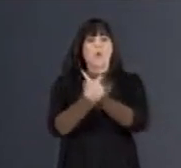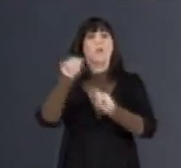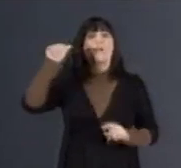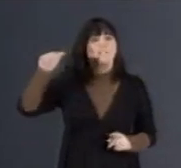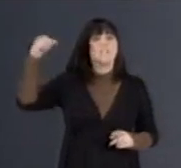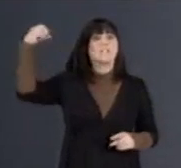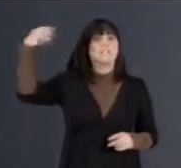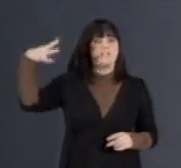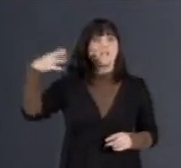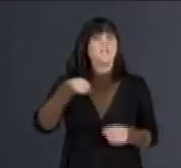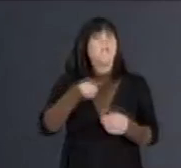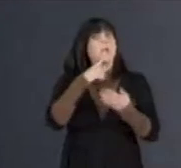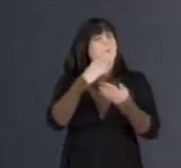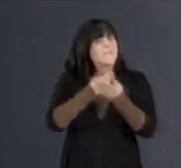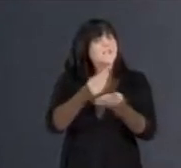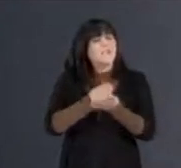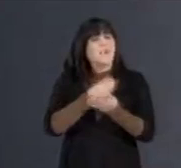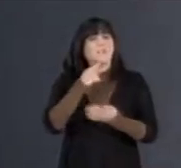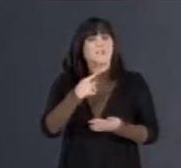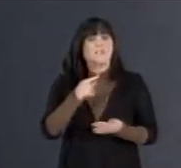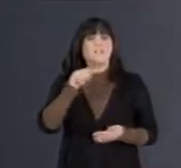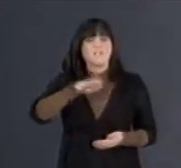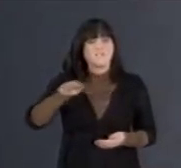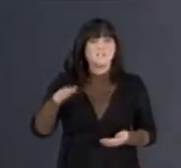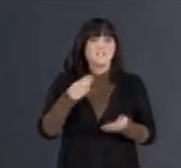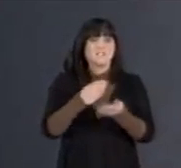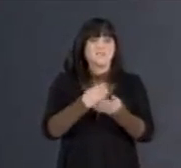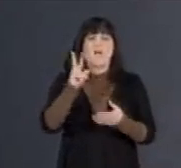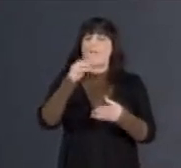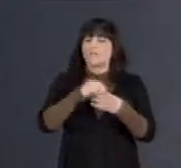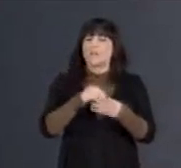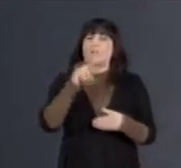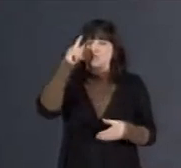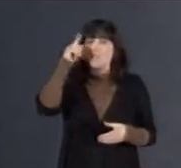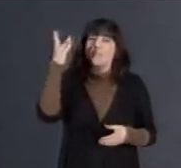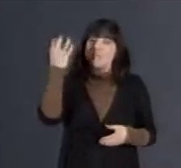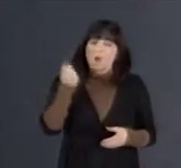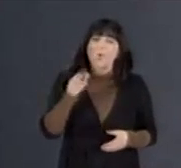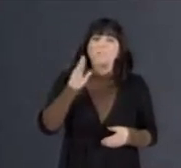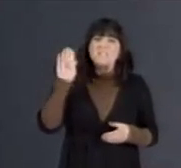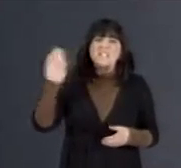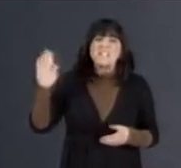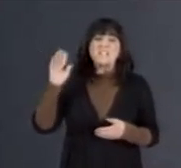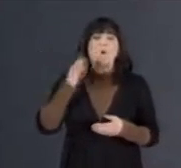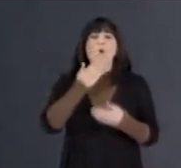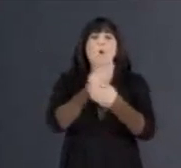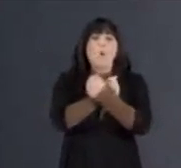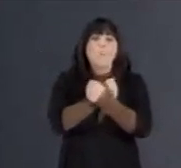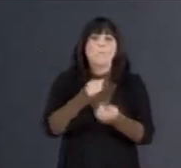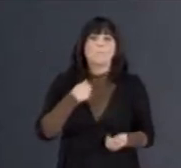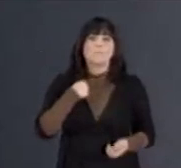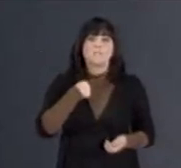hannajidak Bis istaytaqnailak Dittdarba al-poplu hai avotari Intuf shabpočandi Dittis ketiai